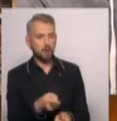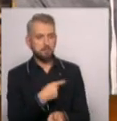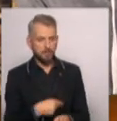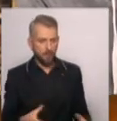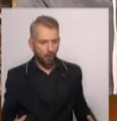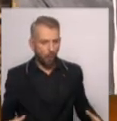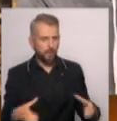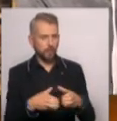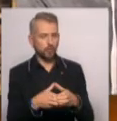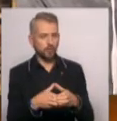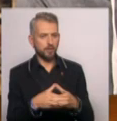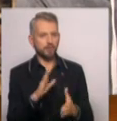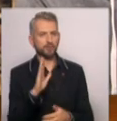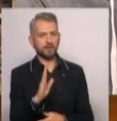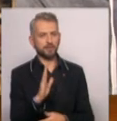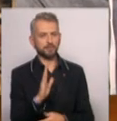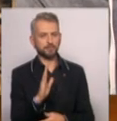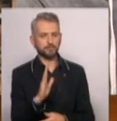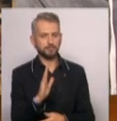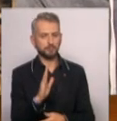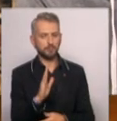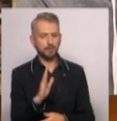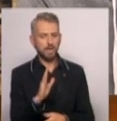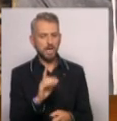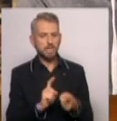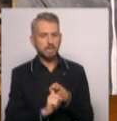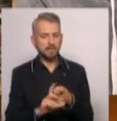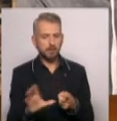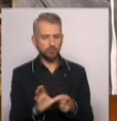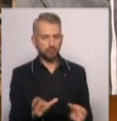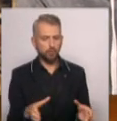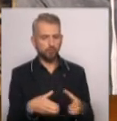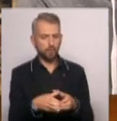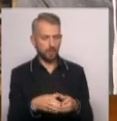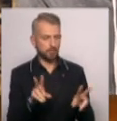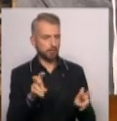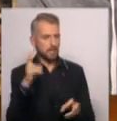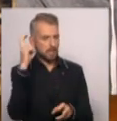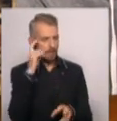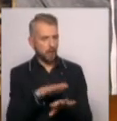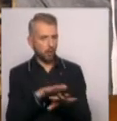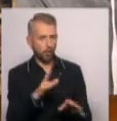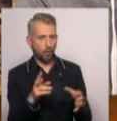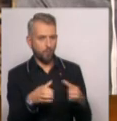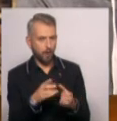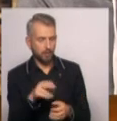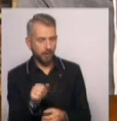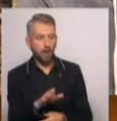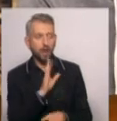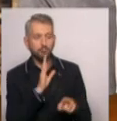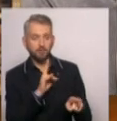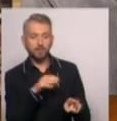об'єднуємось в незалежне таке формування «Київська команда», а Наталя прийняла рішення, ми